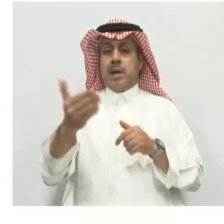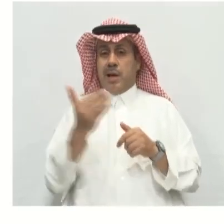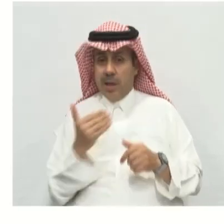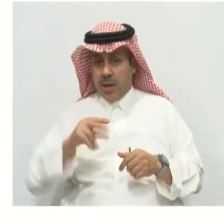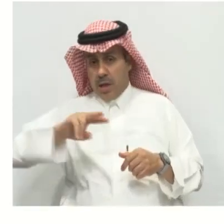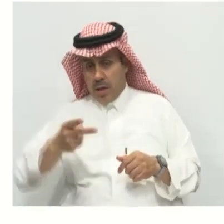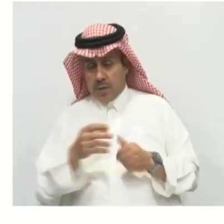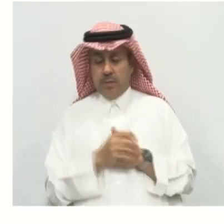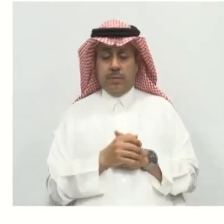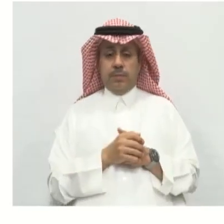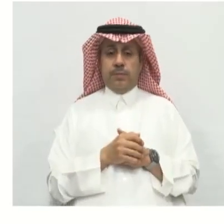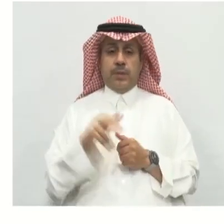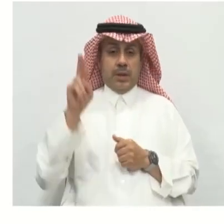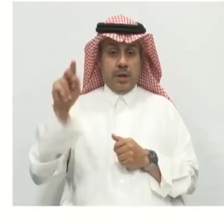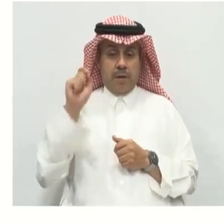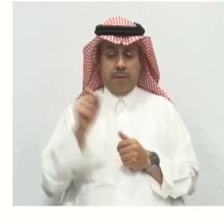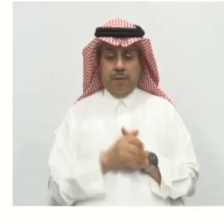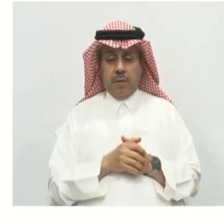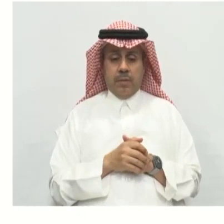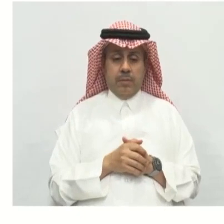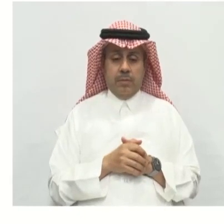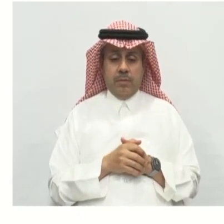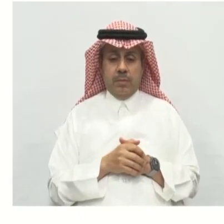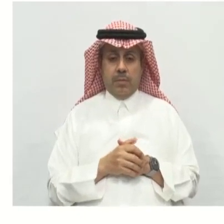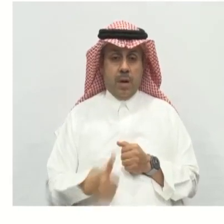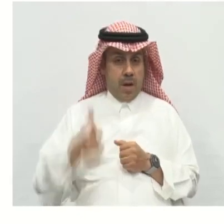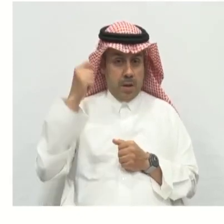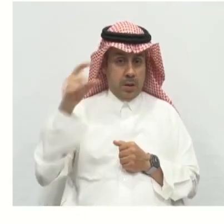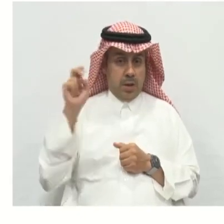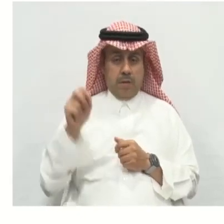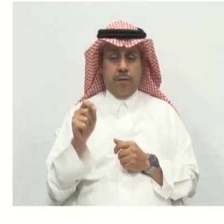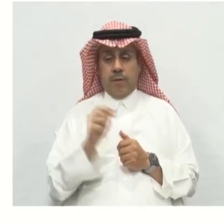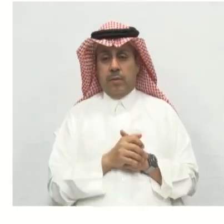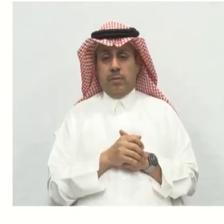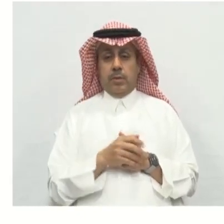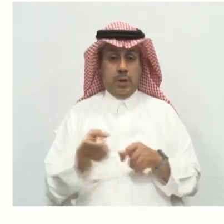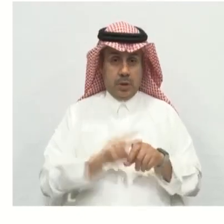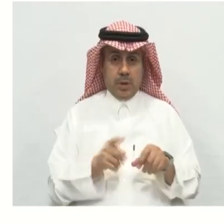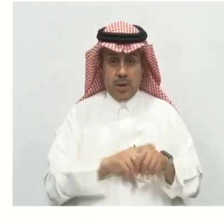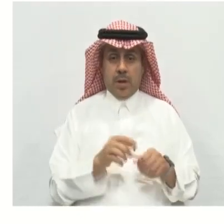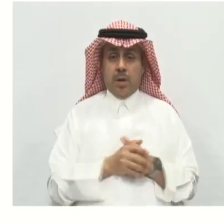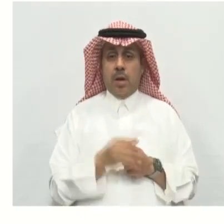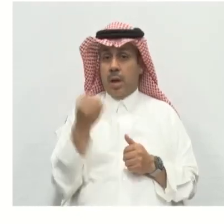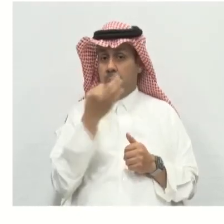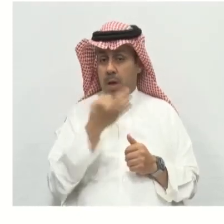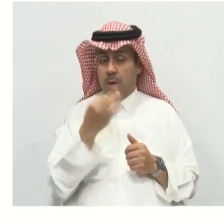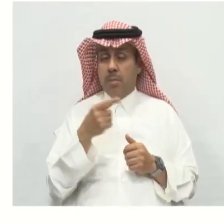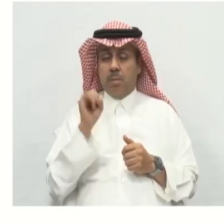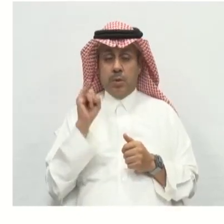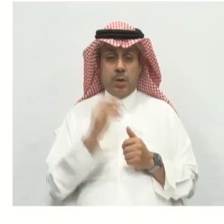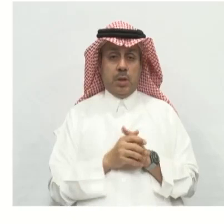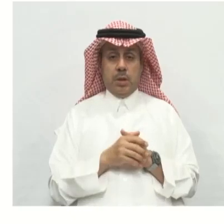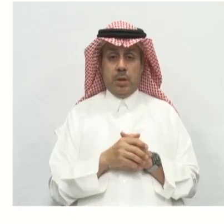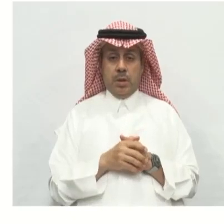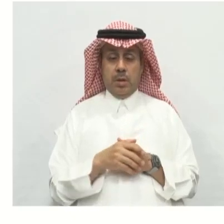النصوص اذا تي اف اي دي اف تكرار الكلمه في المستند لا يعد دوما تمثيلا دقيقا لاهميتها الطريقه